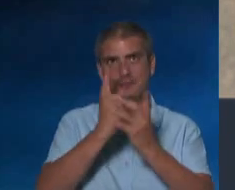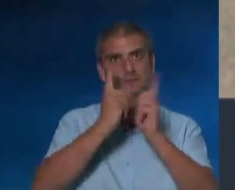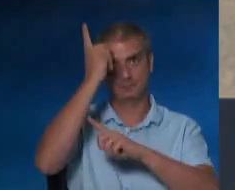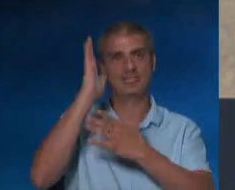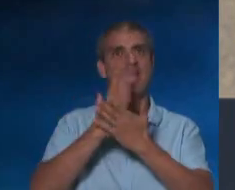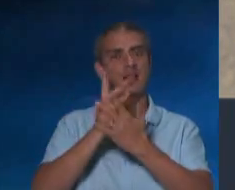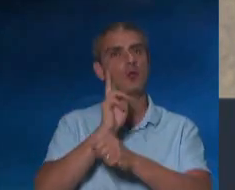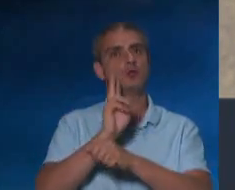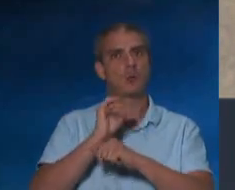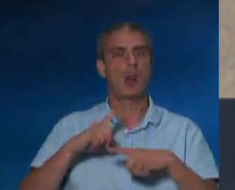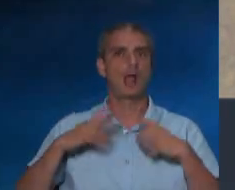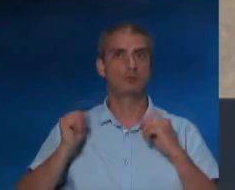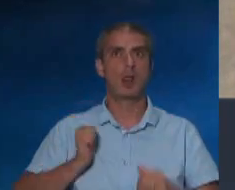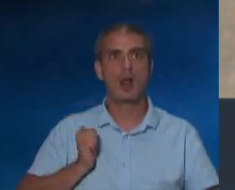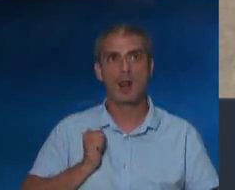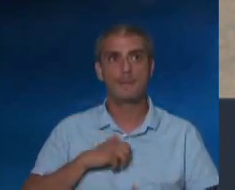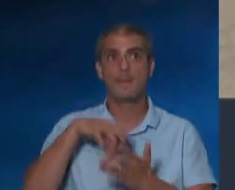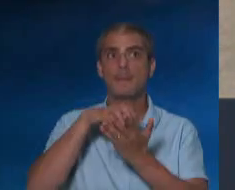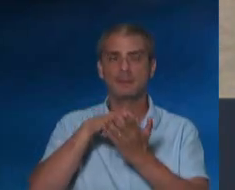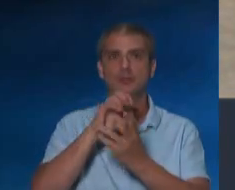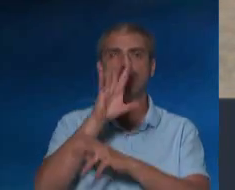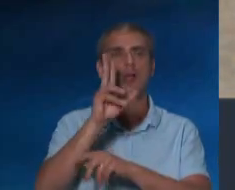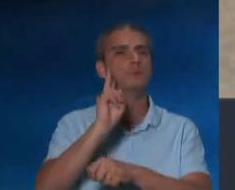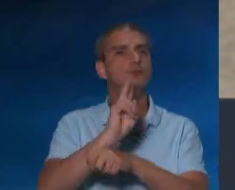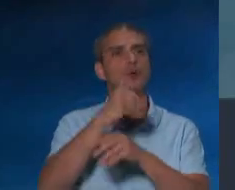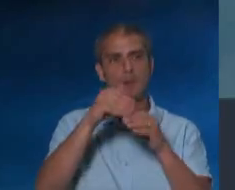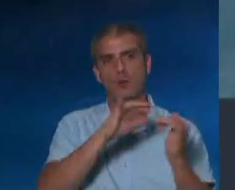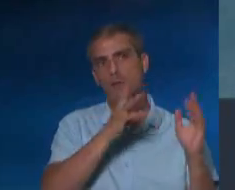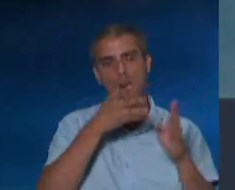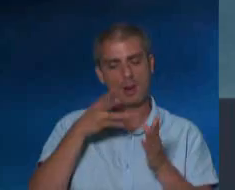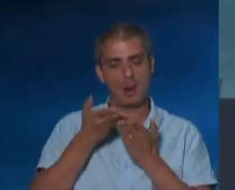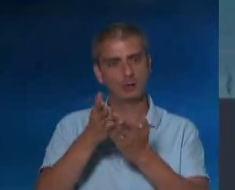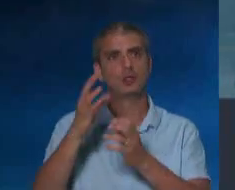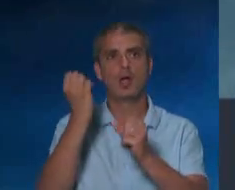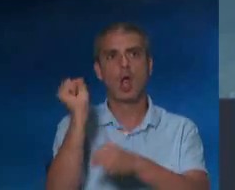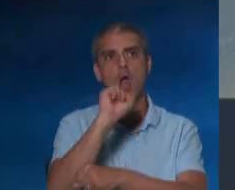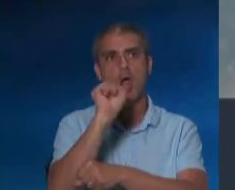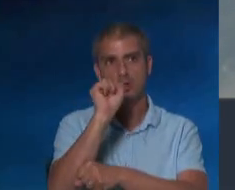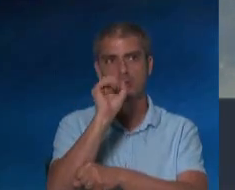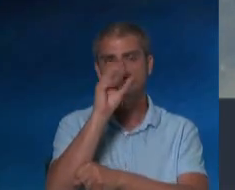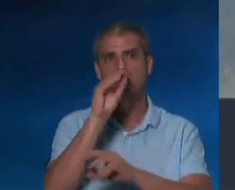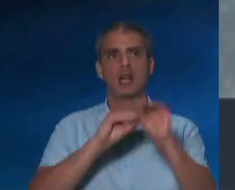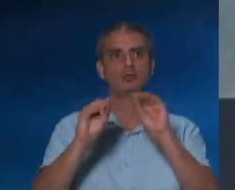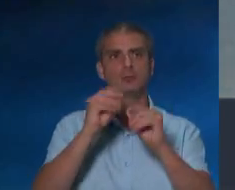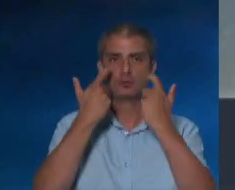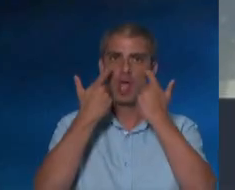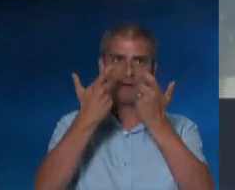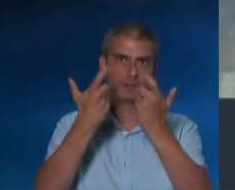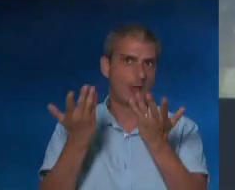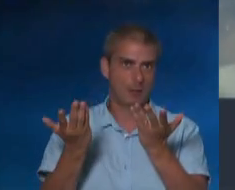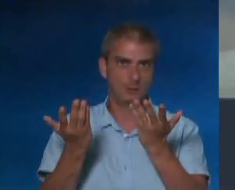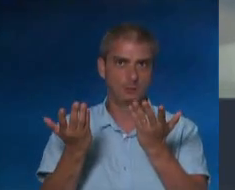יחליטו לשמור על חיי החיילים, בבסיס שולחים את השין ג' להעביר את הכביש ברכב שאמור לשמש ככלי הבטחה